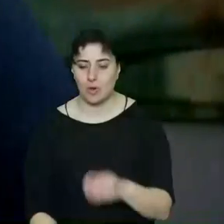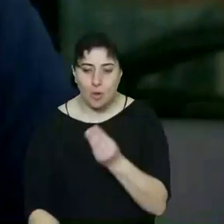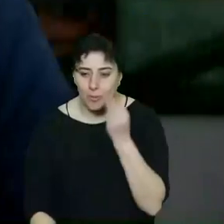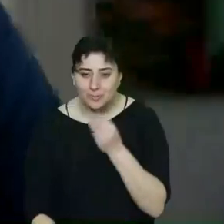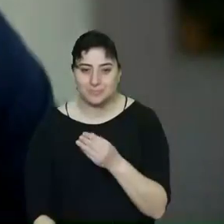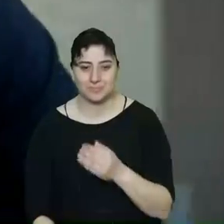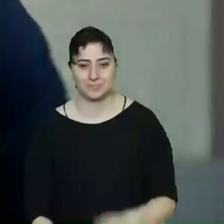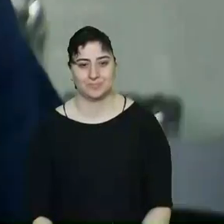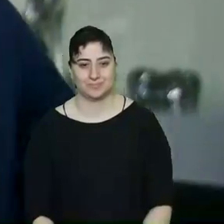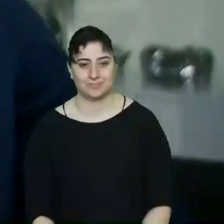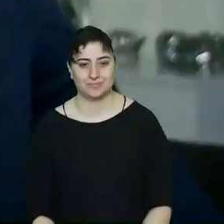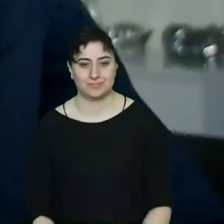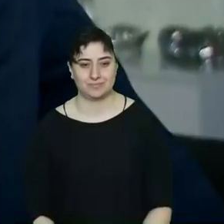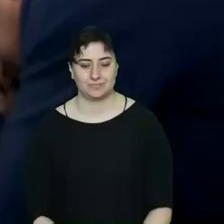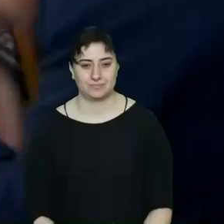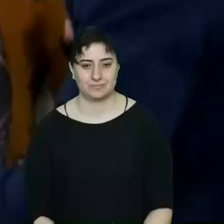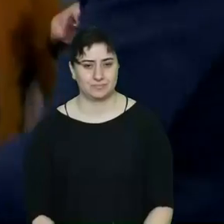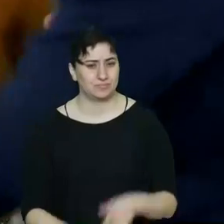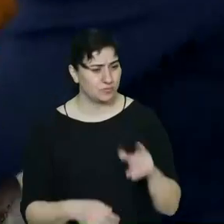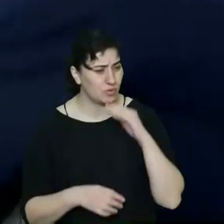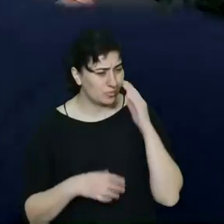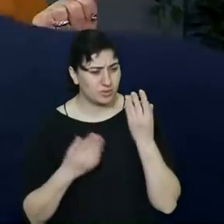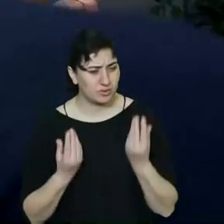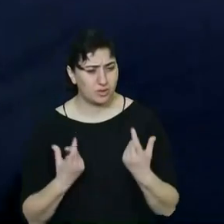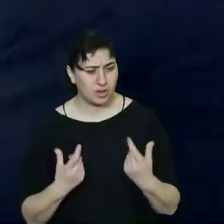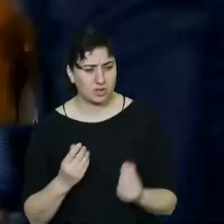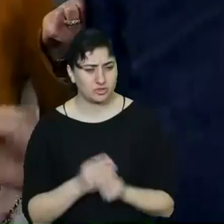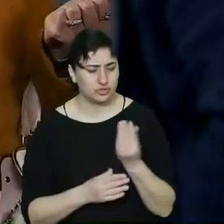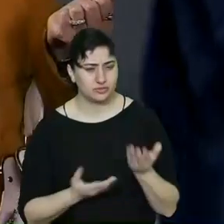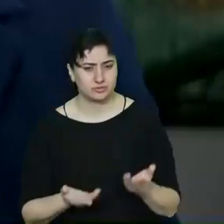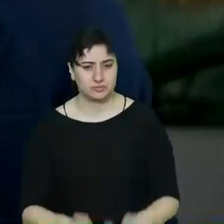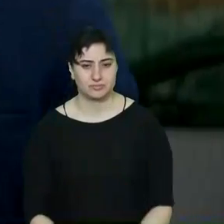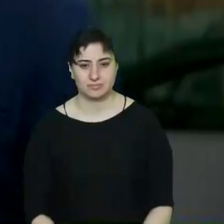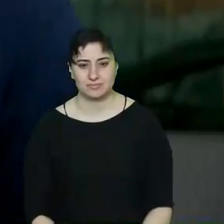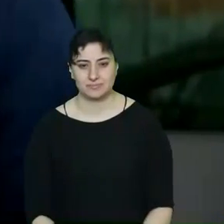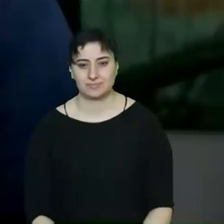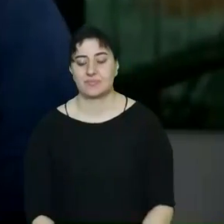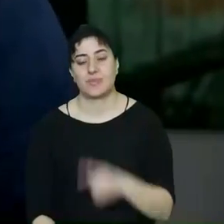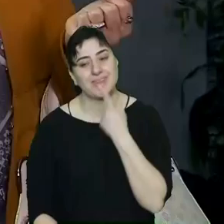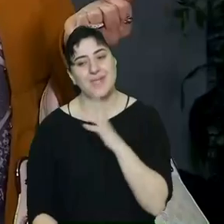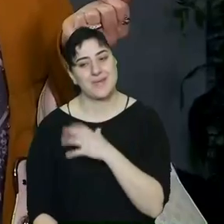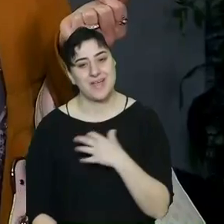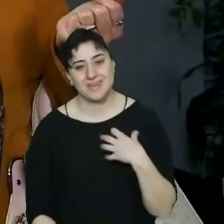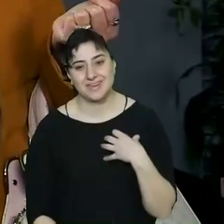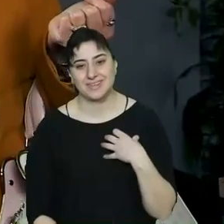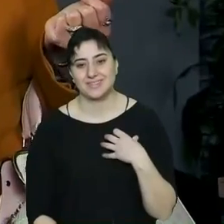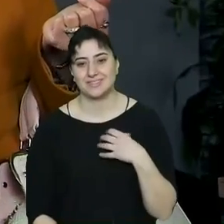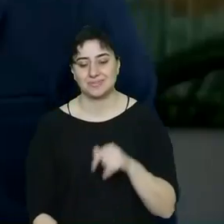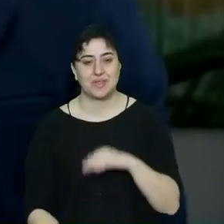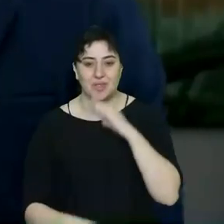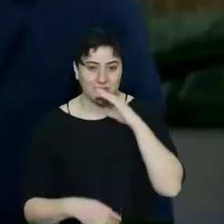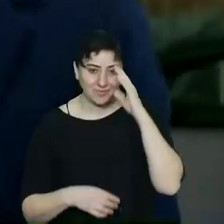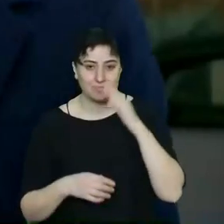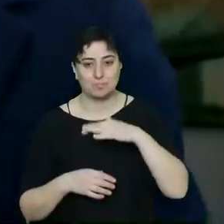Öpeyim anneciğim. Aa, bu el öpmek de nereden çıktı Sarp? Öyle demeyin anneciğim. Şimdi el